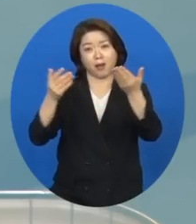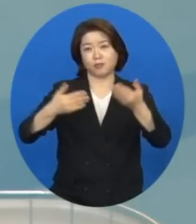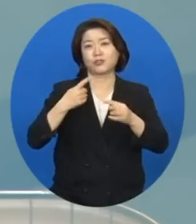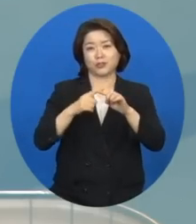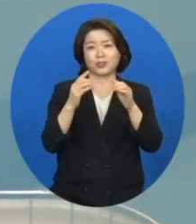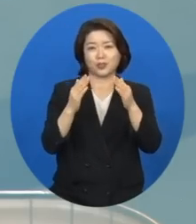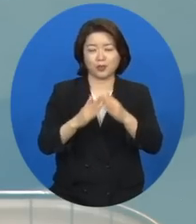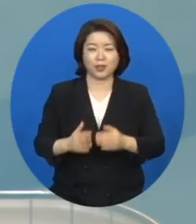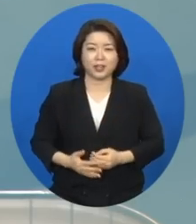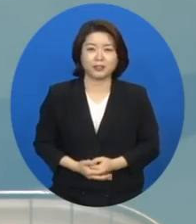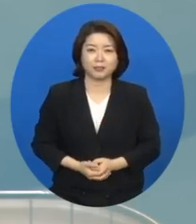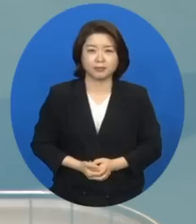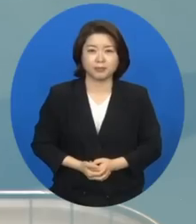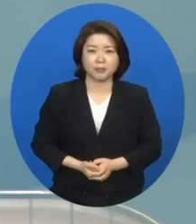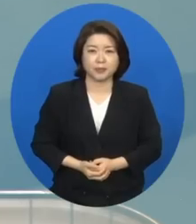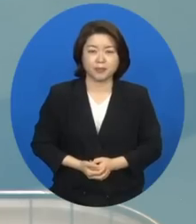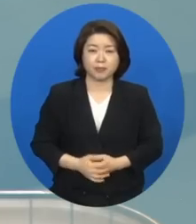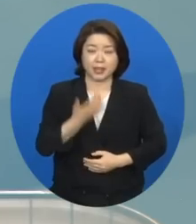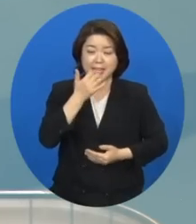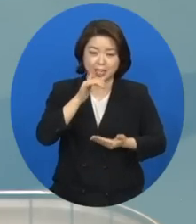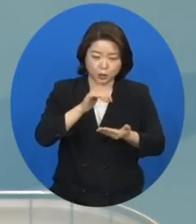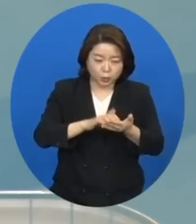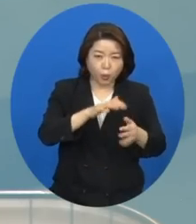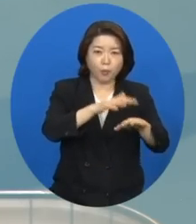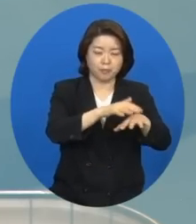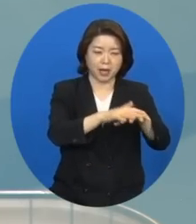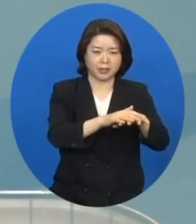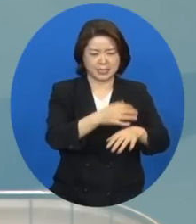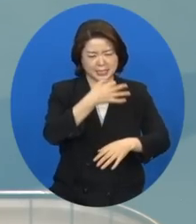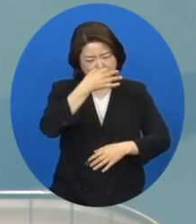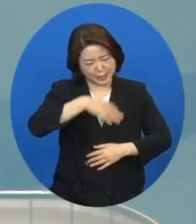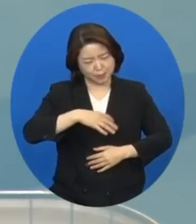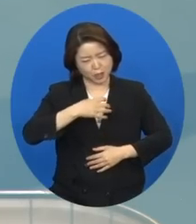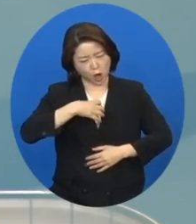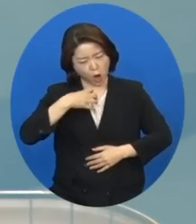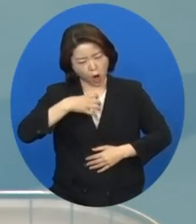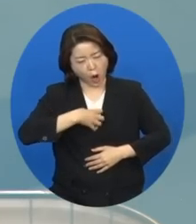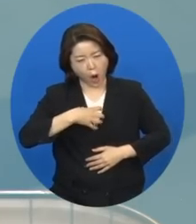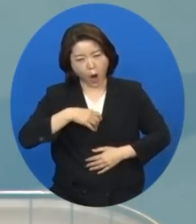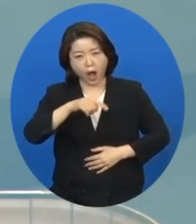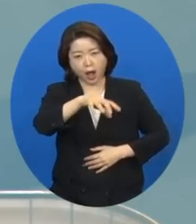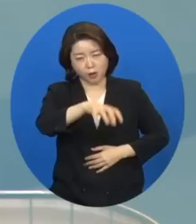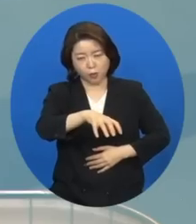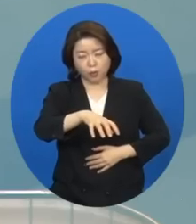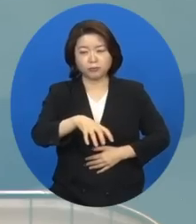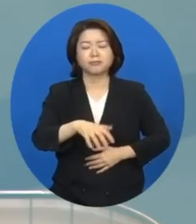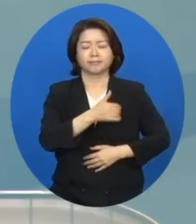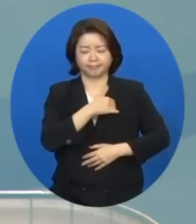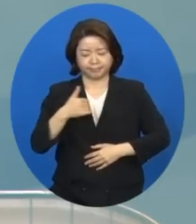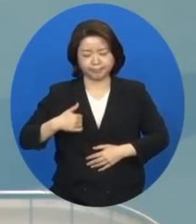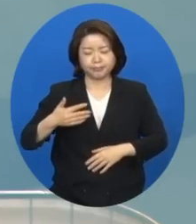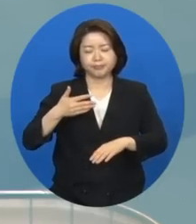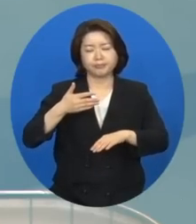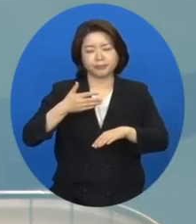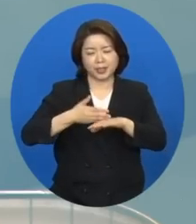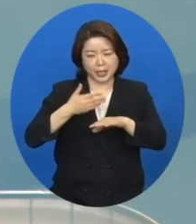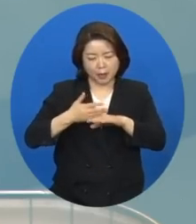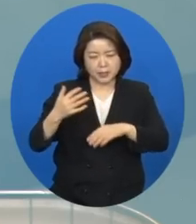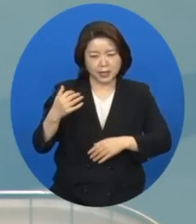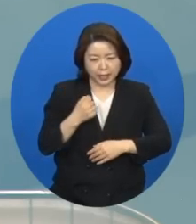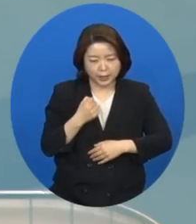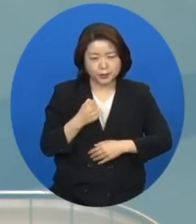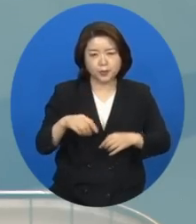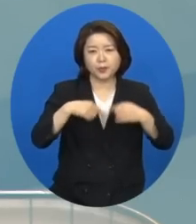합니다. 돌짝밭, 남들이 가기 싫어하는 곳, 어려운 곳 기꺼이 감사하며 갈 수 있게 해준